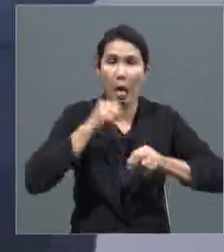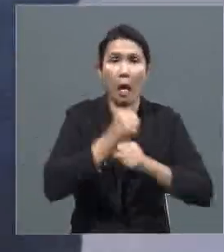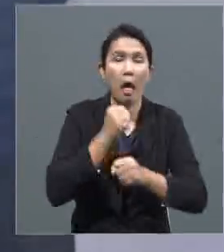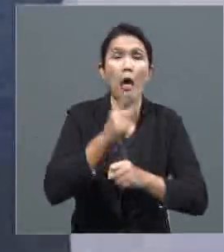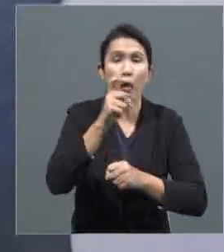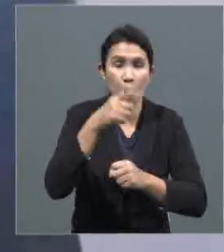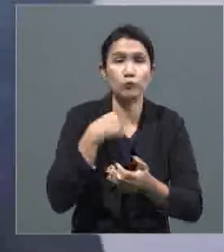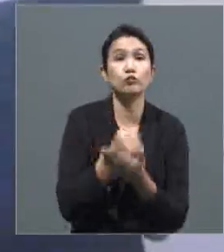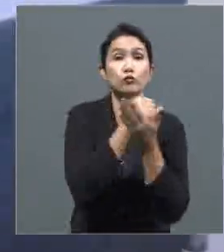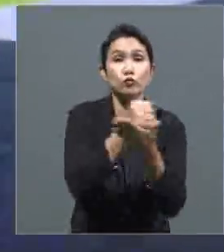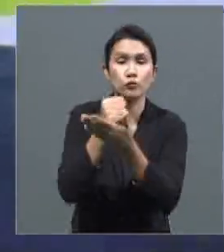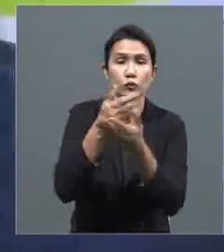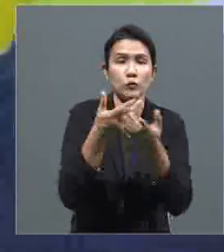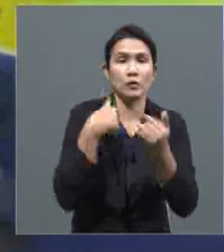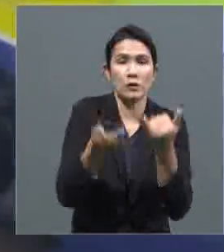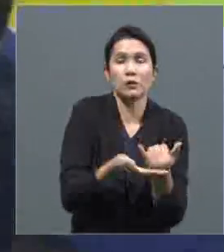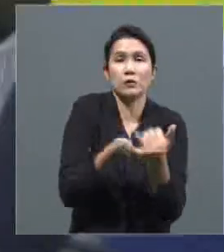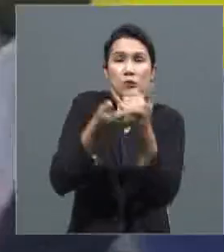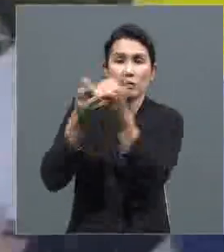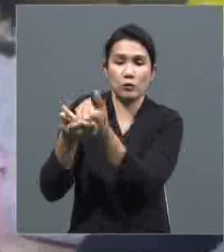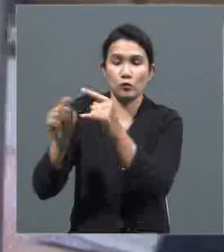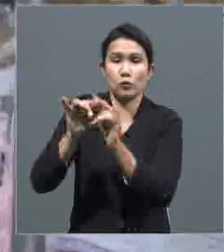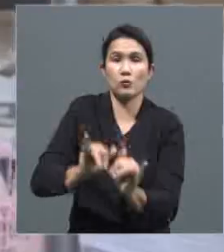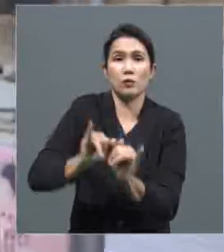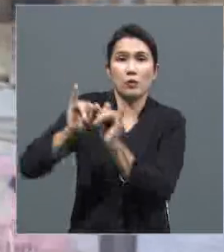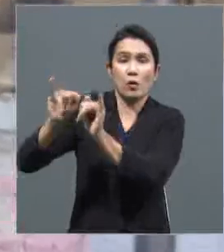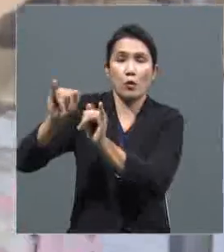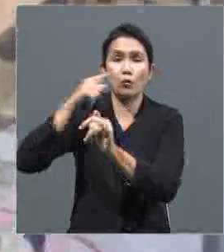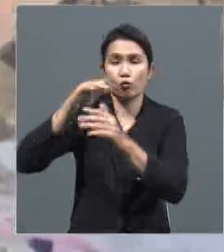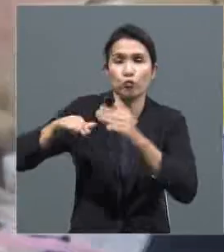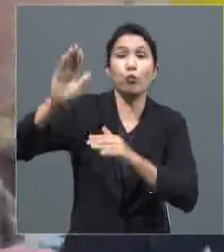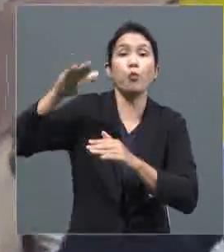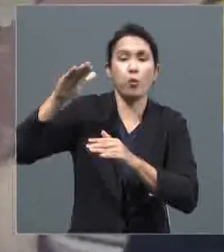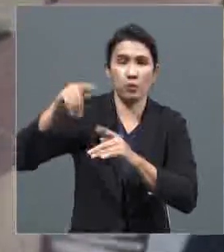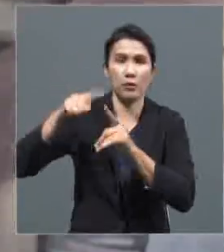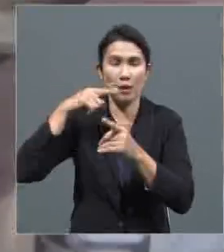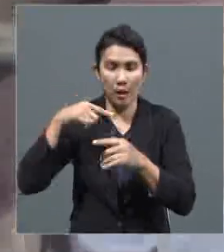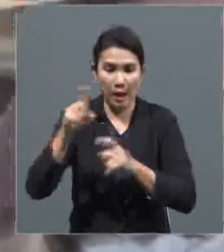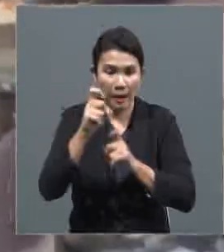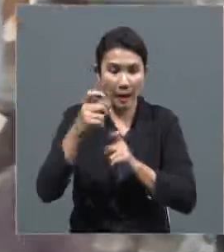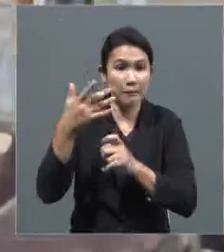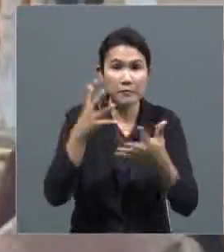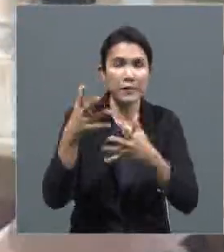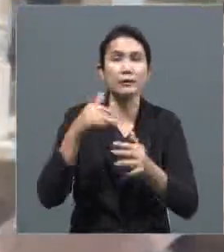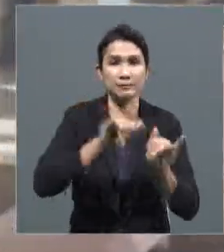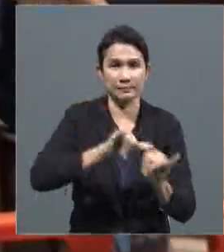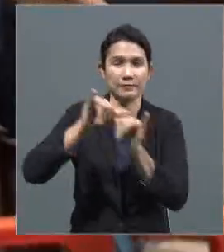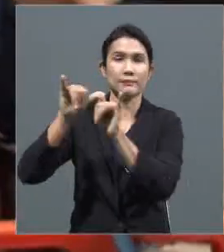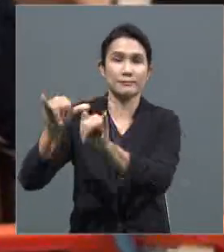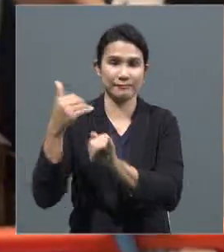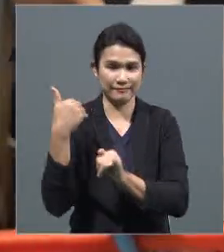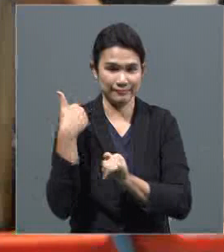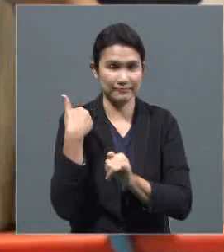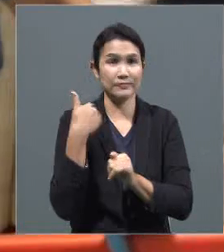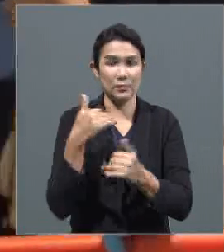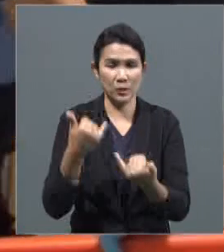ได้ขึ้นไปพักในที่สูงนะคะแล้วก็ย้ายออกมาอยู่ในพื้นที่ที่มีความปลอดภัยนั่นเองค่ะอันนี้ก็เป็นภาพในช่วงที่เจ้าหน้า